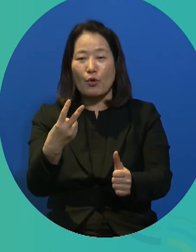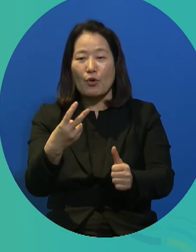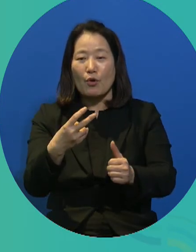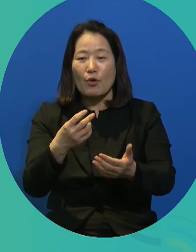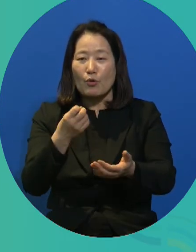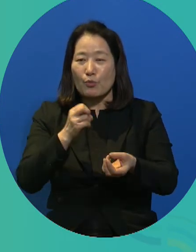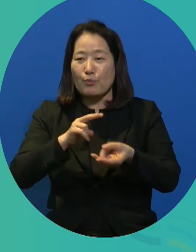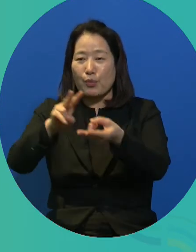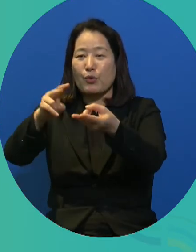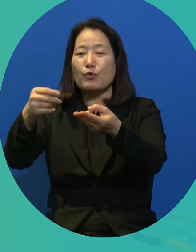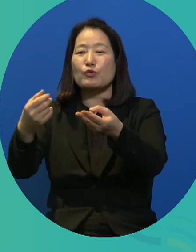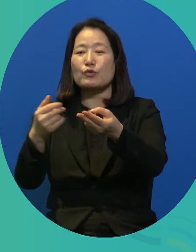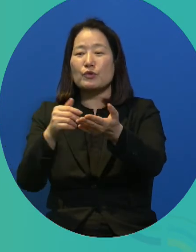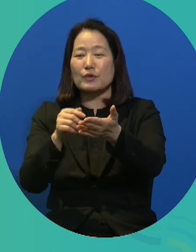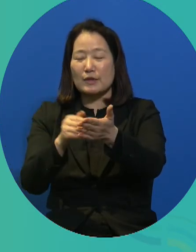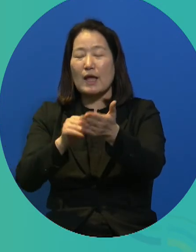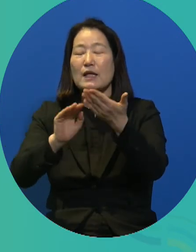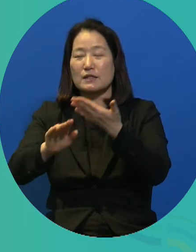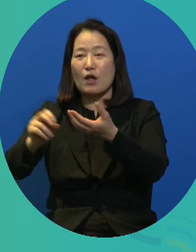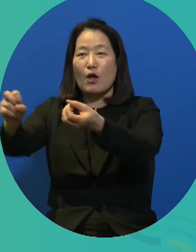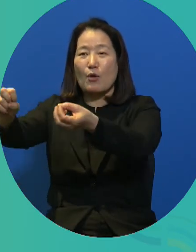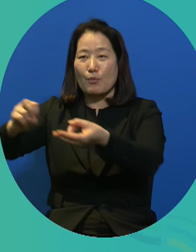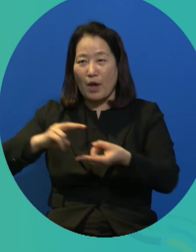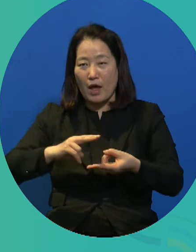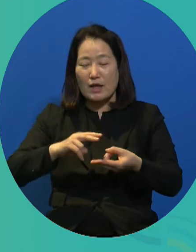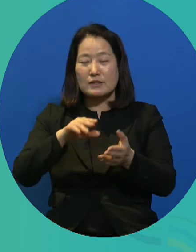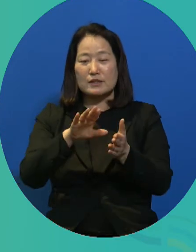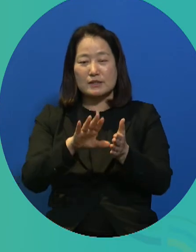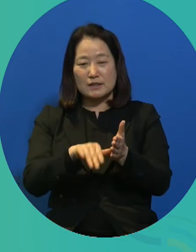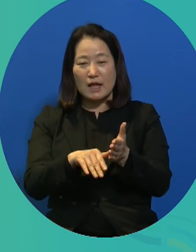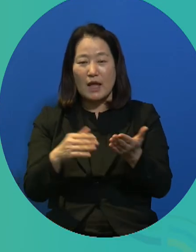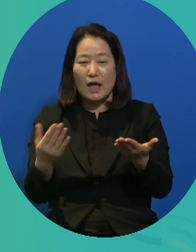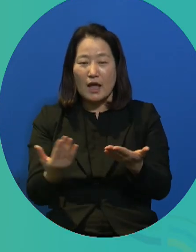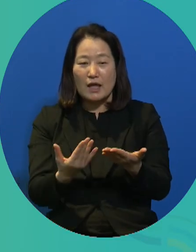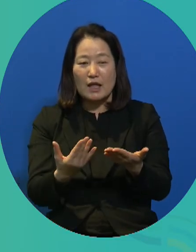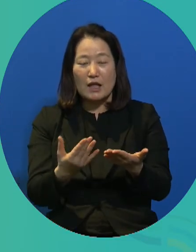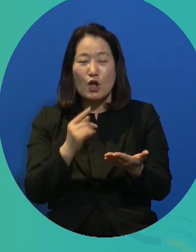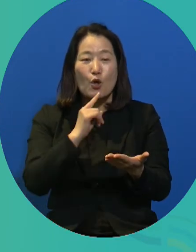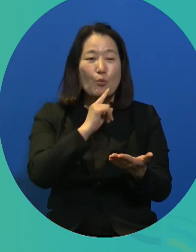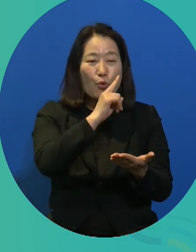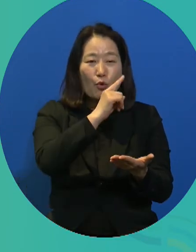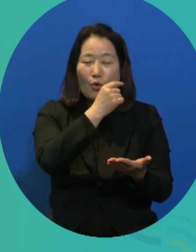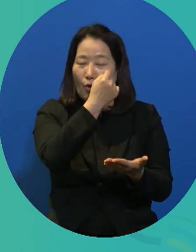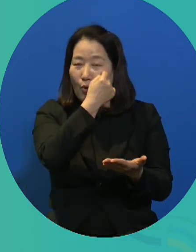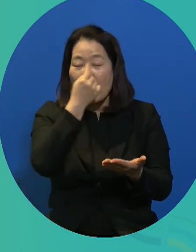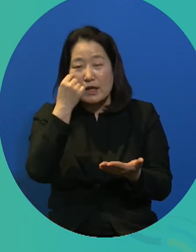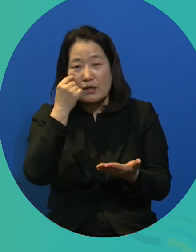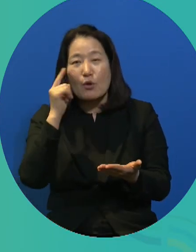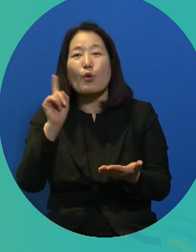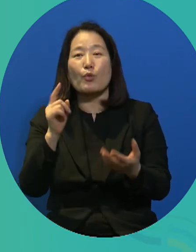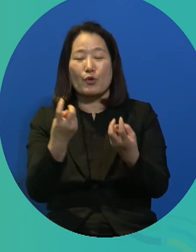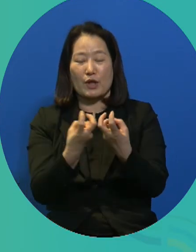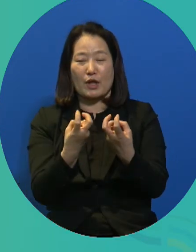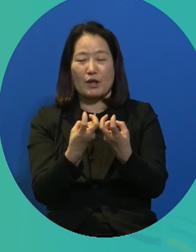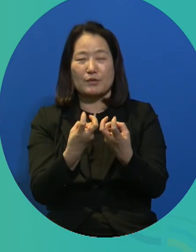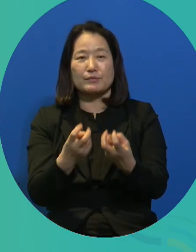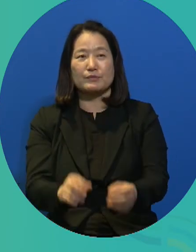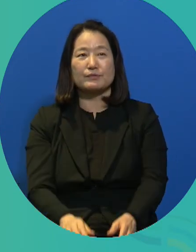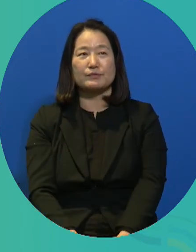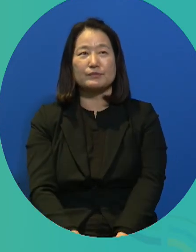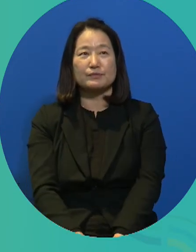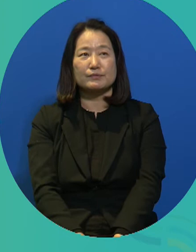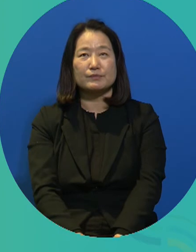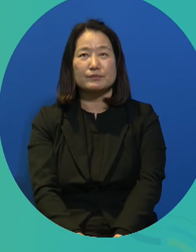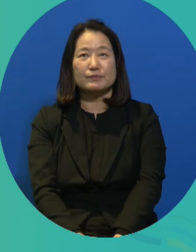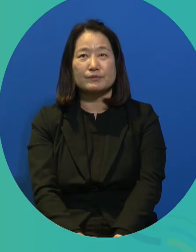이제 권고가 내려왔을 때 그 권고의 이행을 어디서 어떻게 보고 확인할 것이냐. 지금 한 이제 3가지